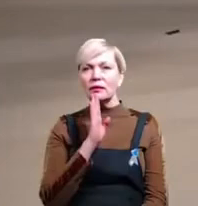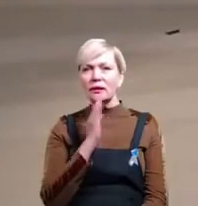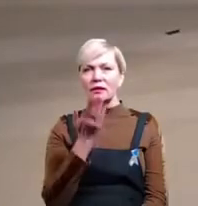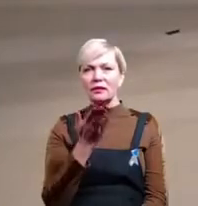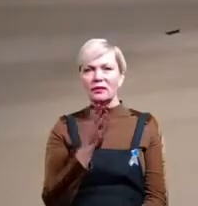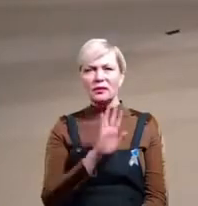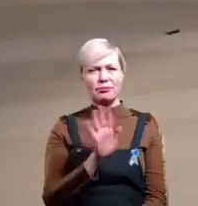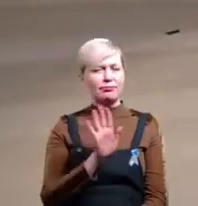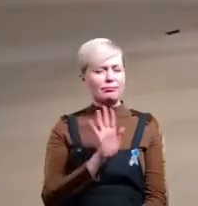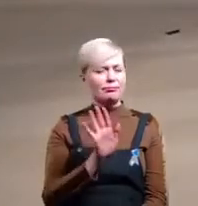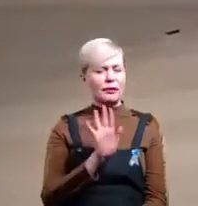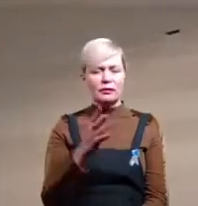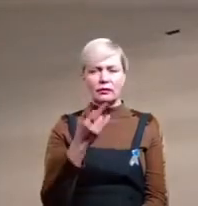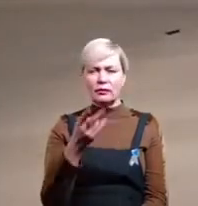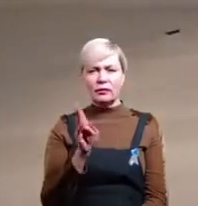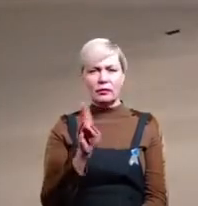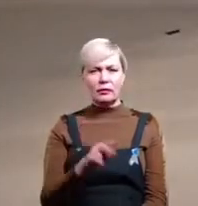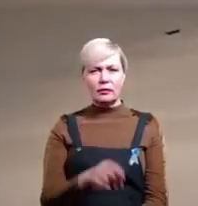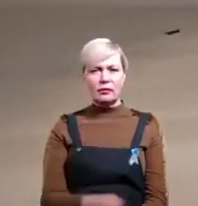надо.